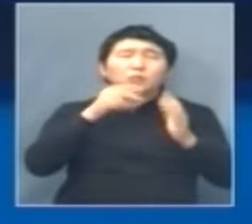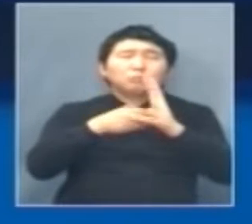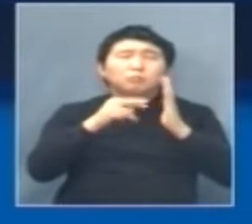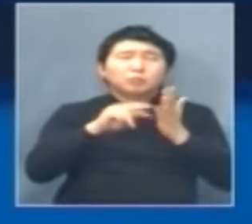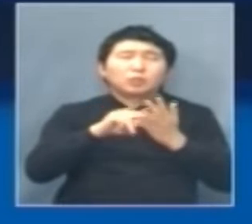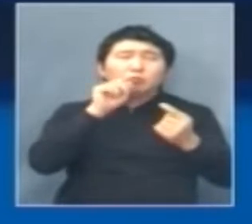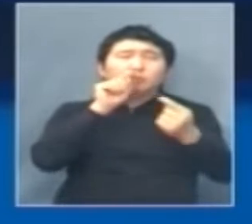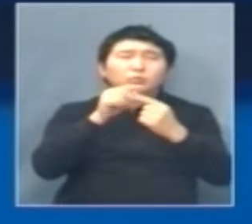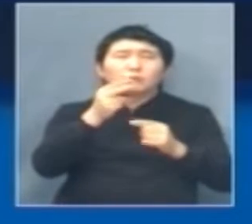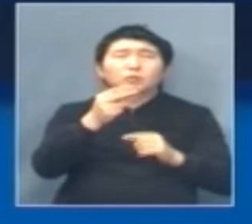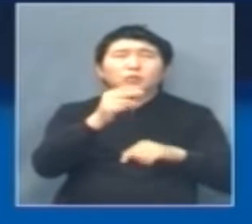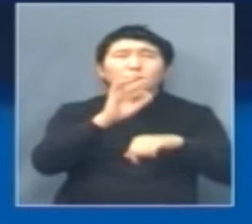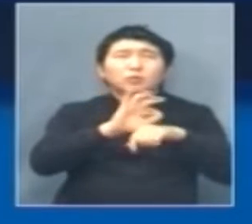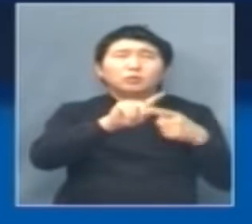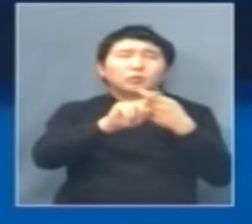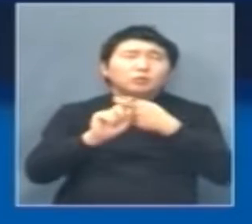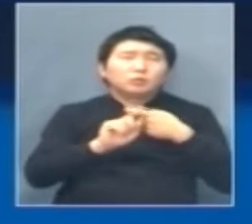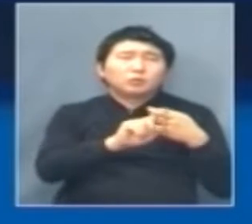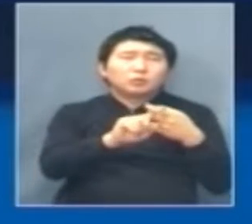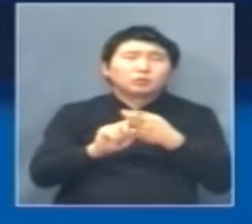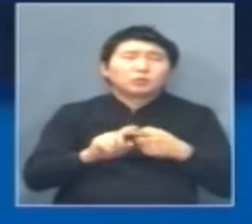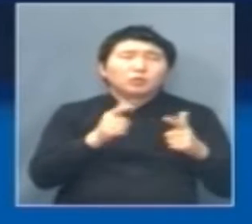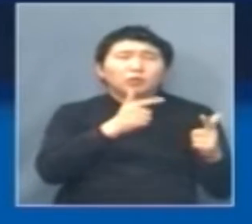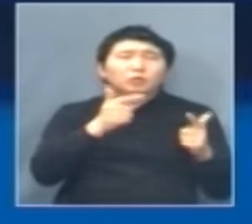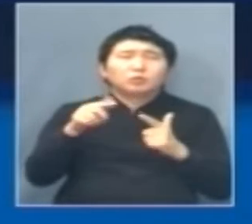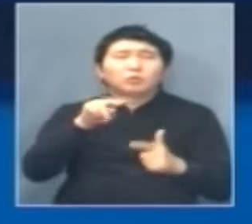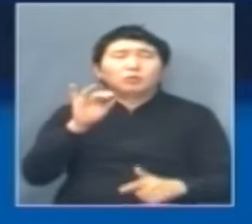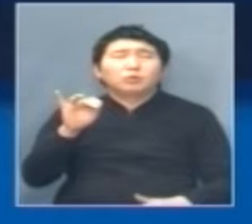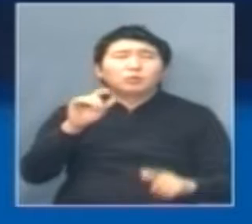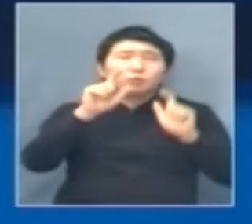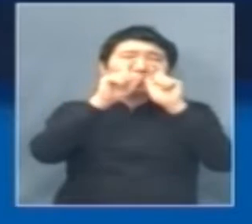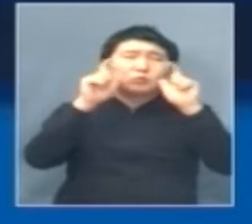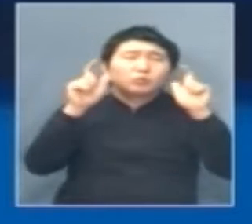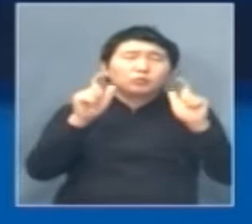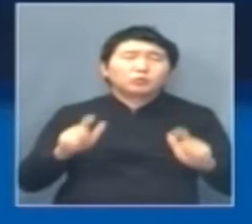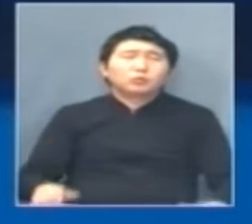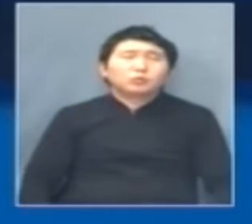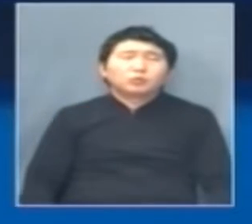не получивших прививку рожениц и готовы ли их школы области к предстоящей кампании? Разъясним в сюжете.